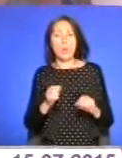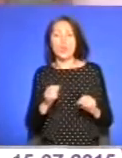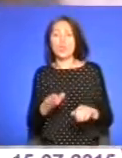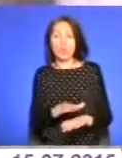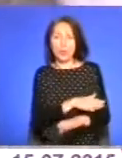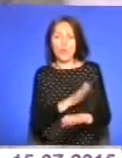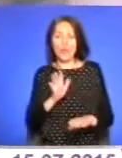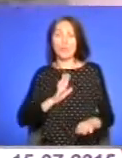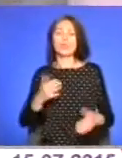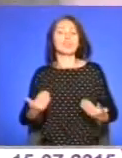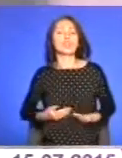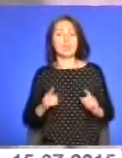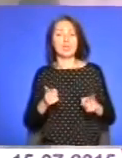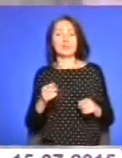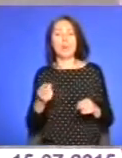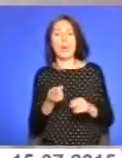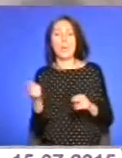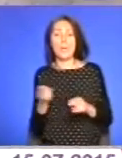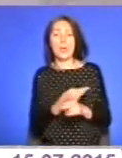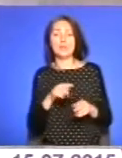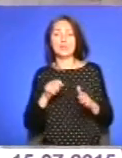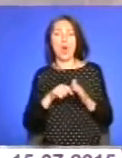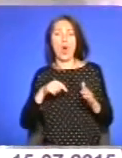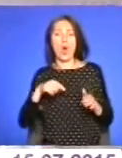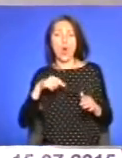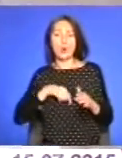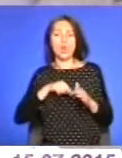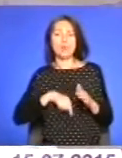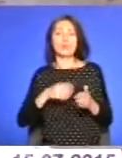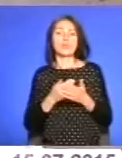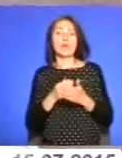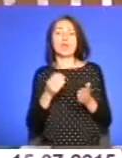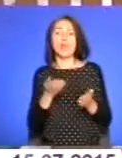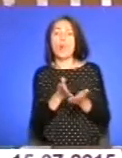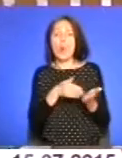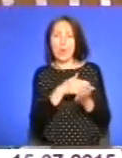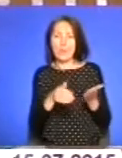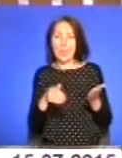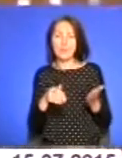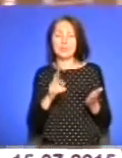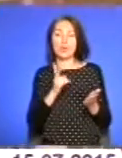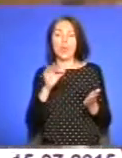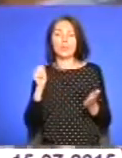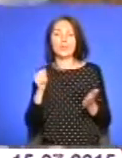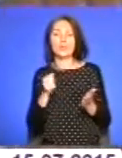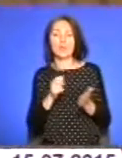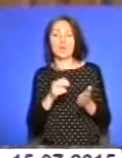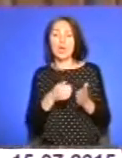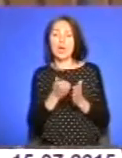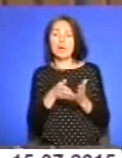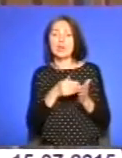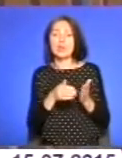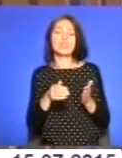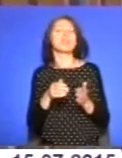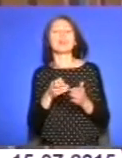організмом, наприклад, у копченій шинці до 5 місяців. Вірус стійкий до широкого діапазону температур і pH середовища, але